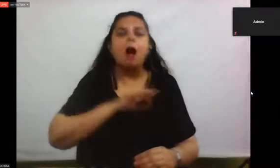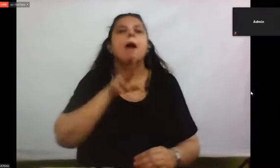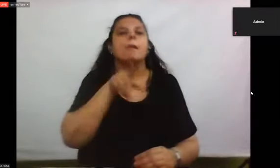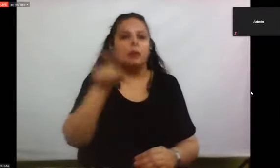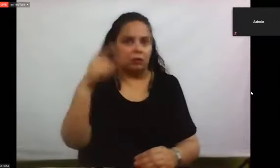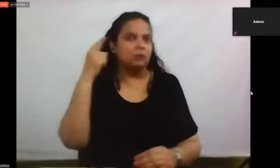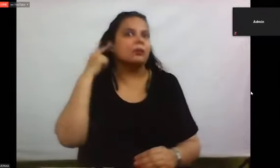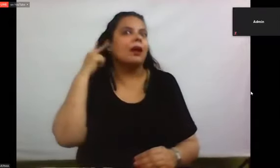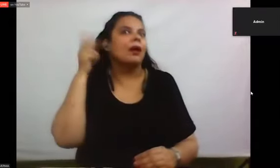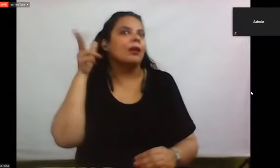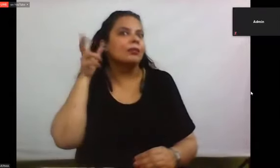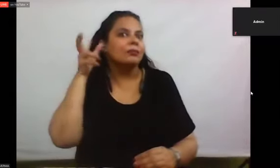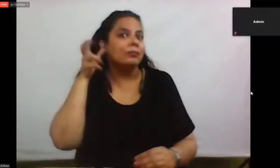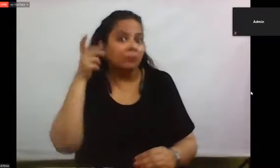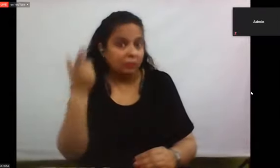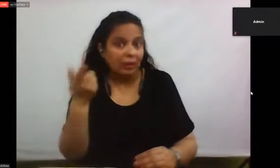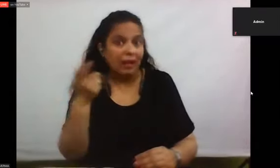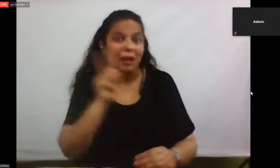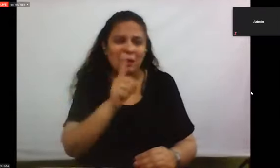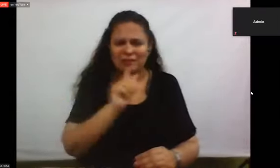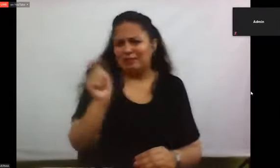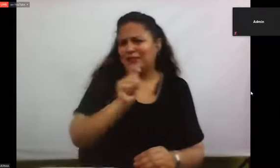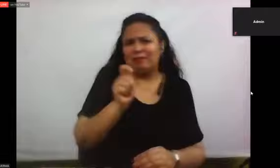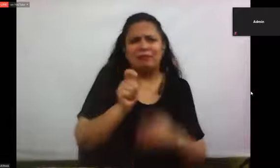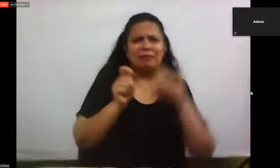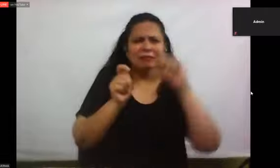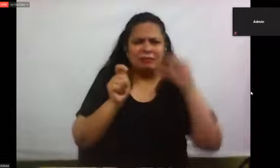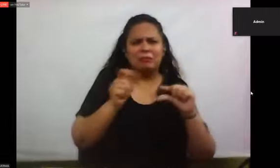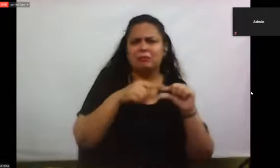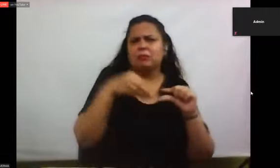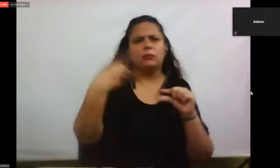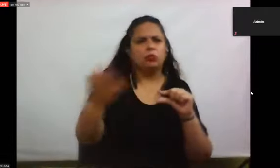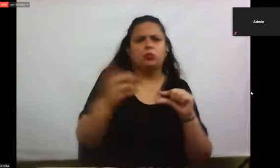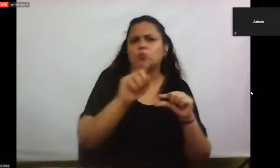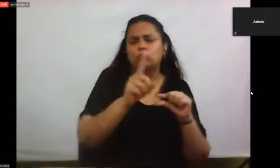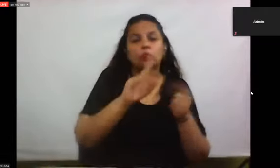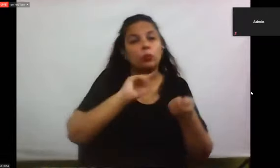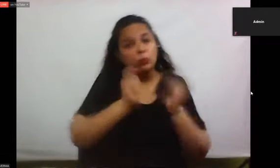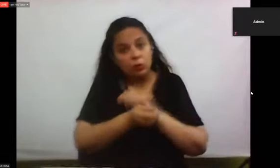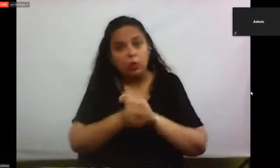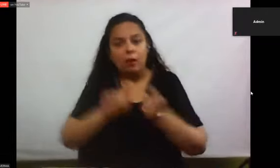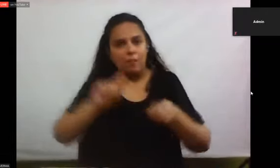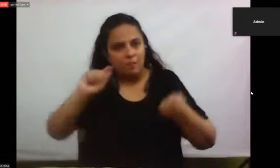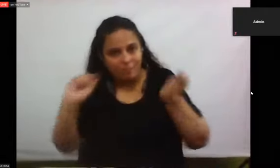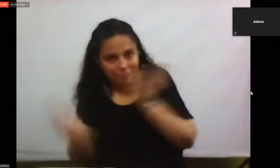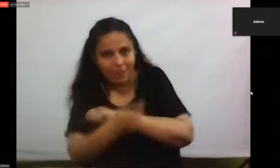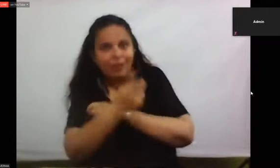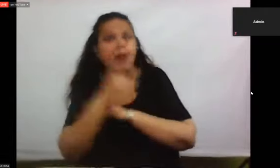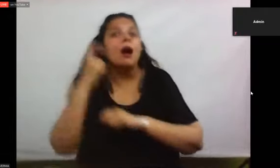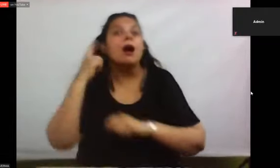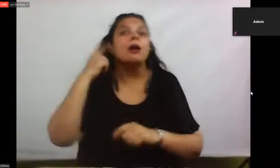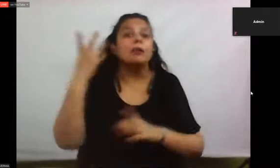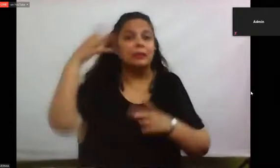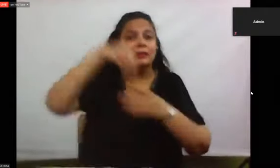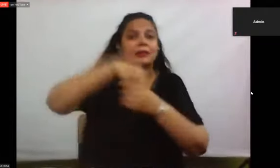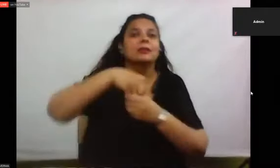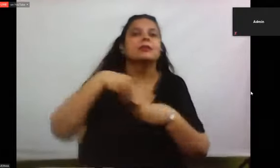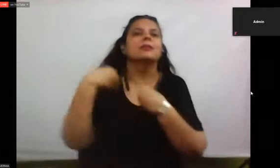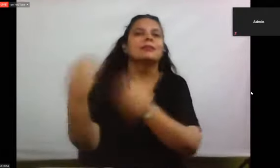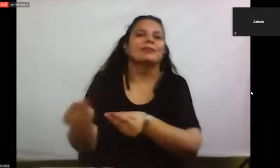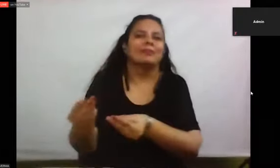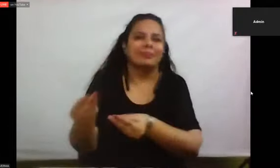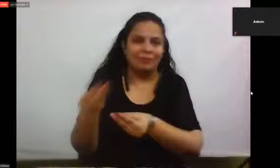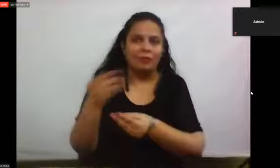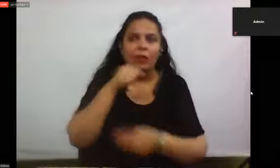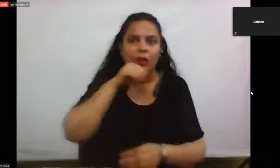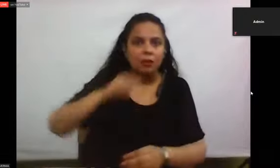बैट से उसको मारेंगे पर हम रैटल नहीं दे देंगे. सो यू हैव टू सी what the other children of his age or a little